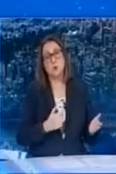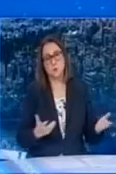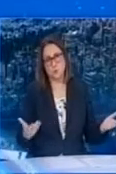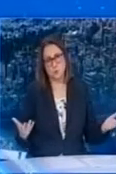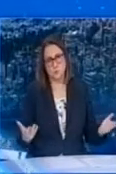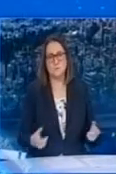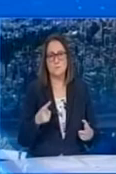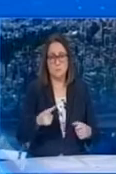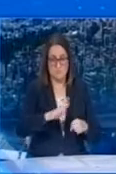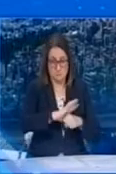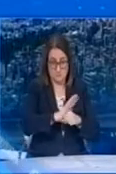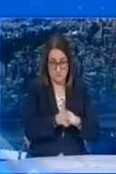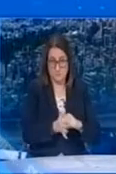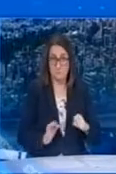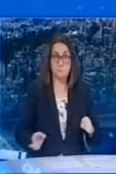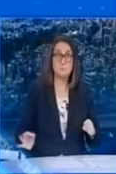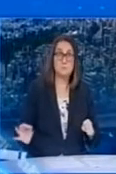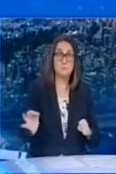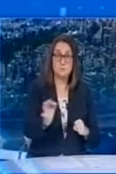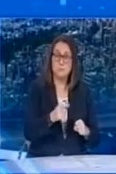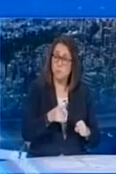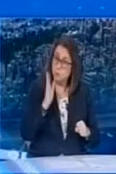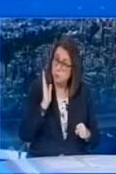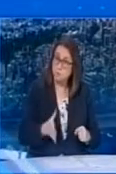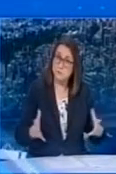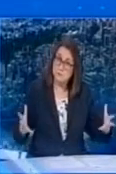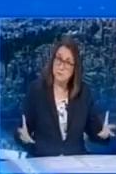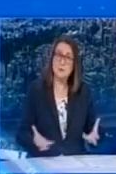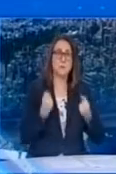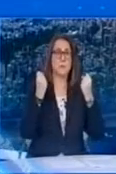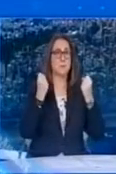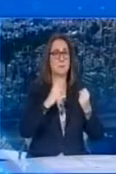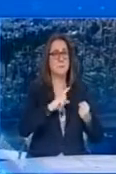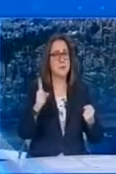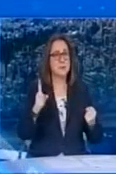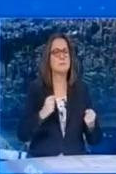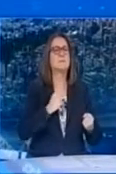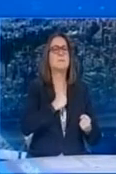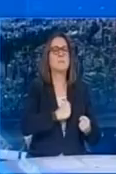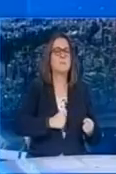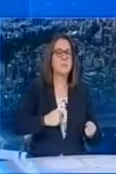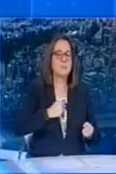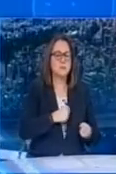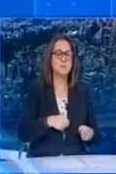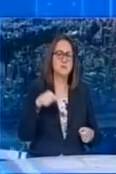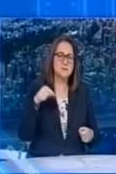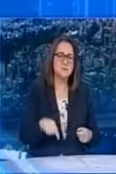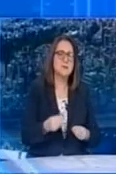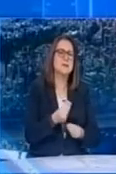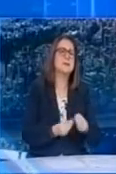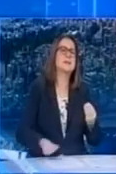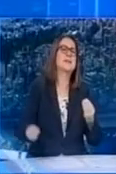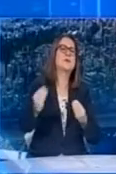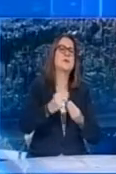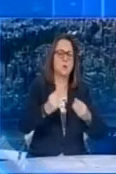πανδημίας που μπορούσε να είχε αποφευχθεί σήμερα δυστυχώς απειλεί όσο ποτέ στη χώρα